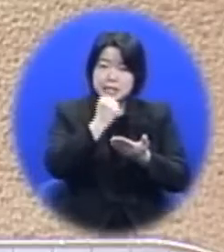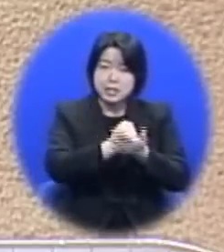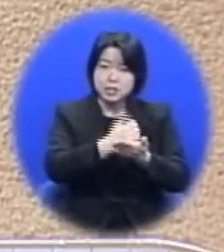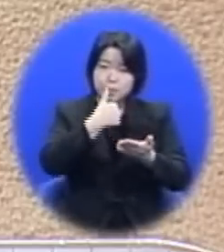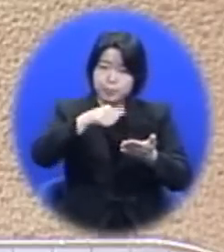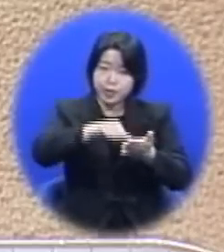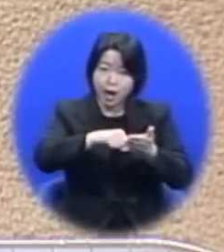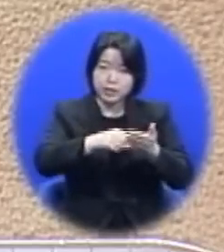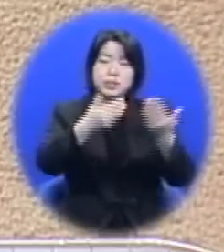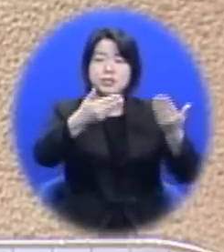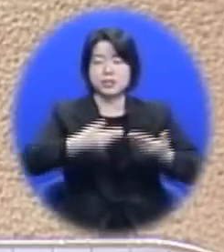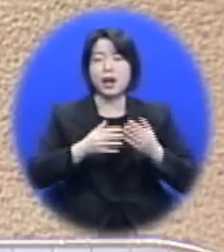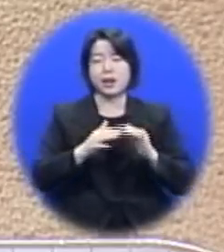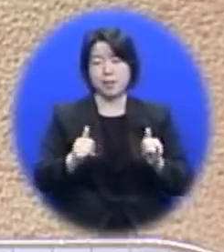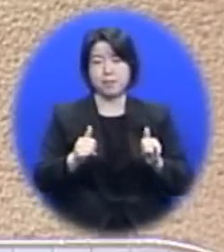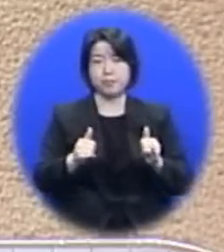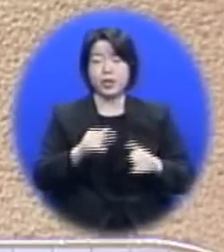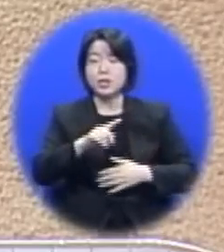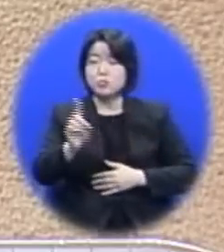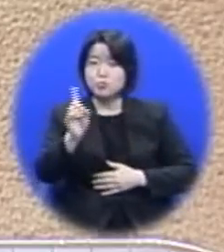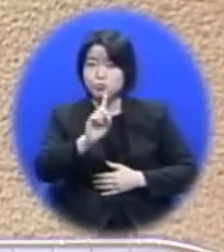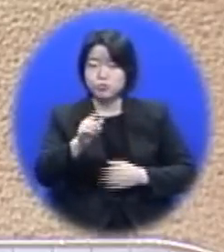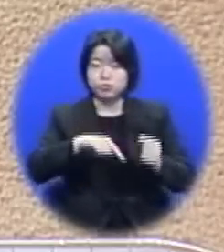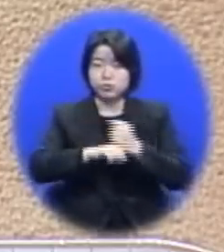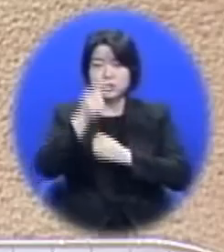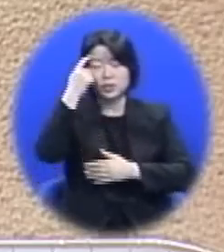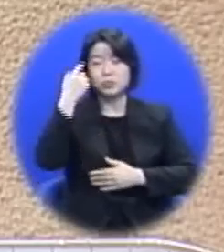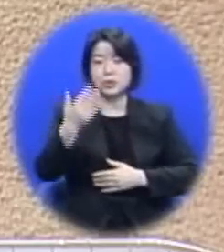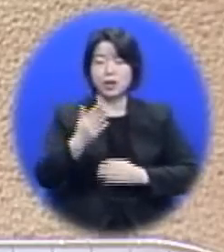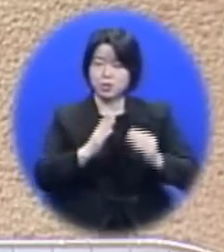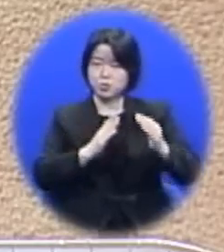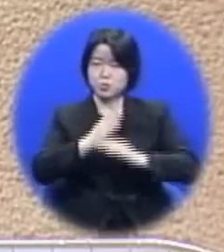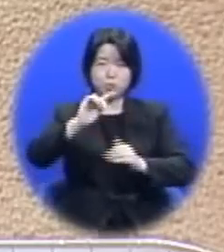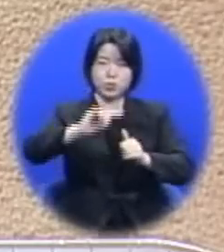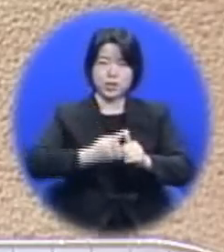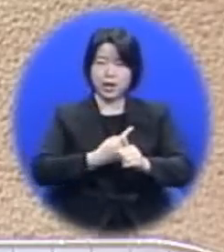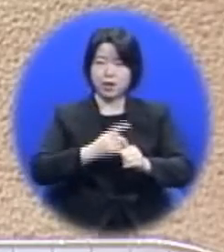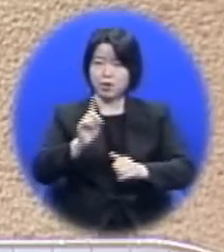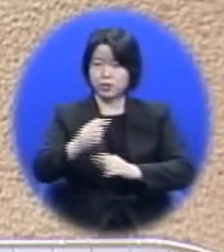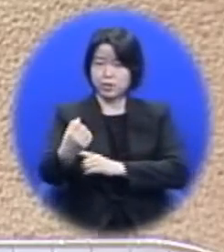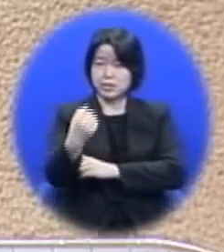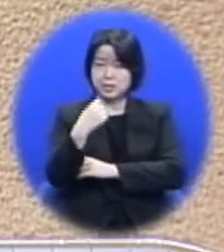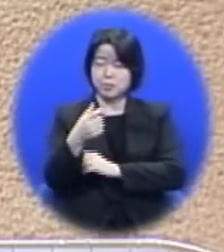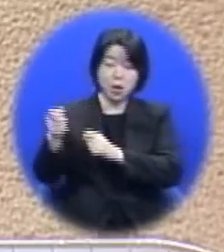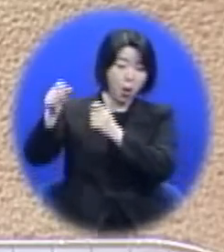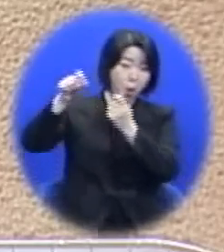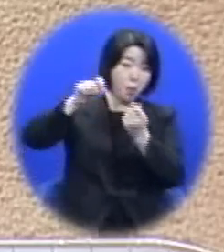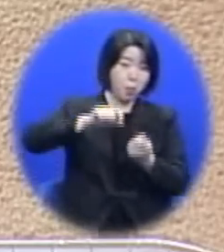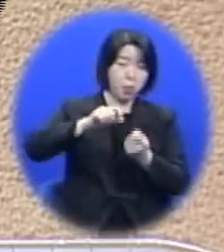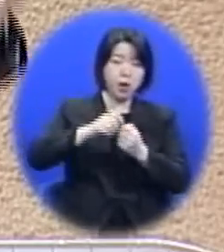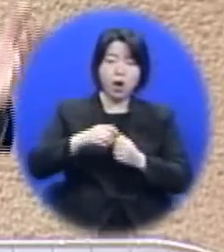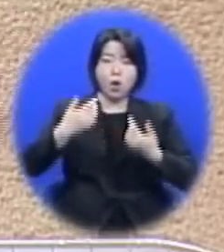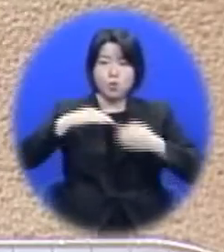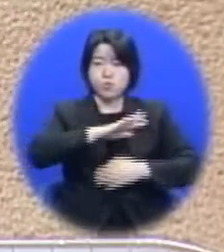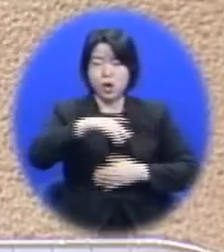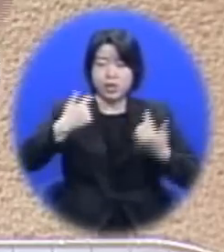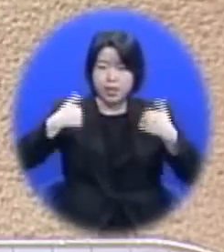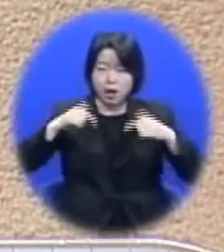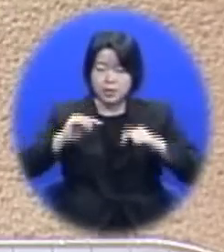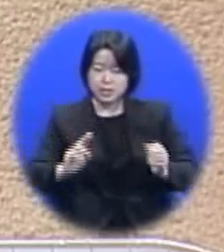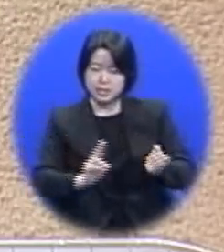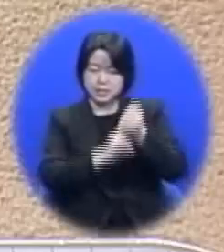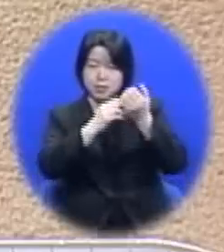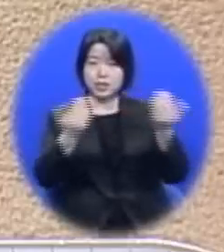사람입니다. 그건 무슨 뜻이죠? 초자연적인 어떤 힘이 우리에게 부어져서 우리에게 날마다 기적 같은